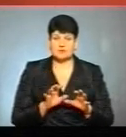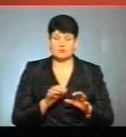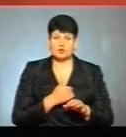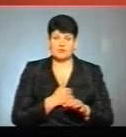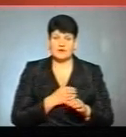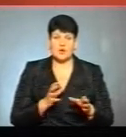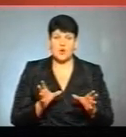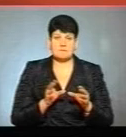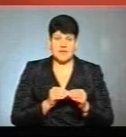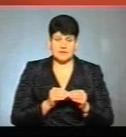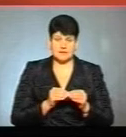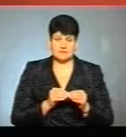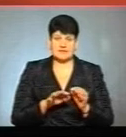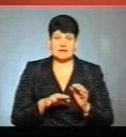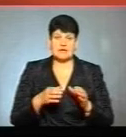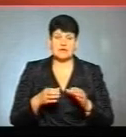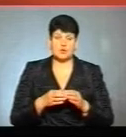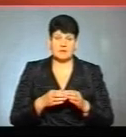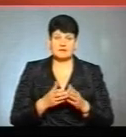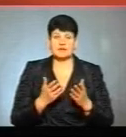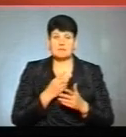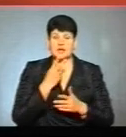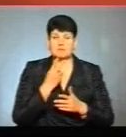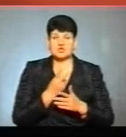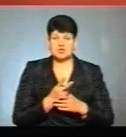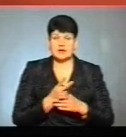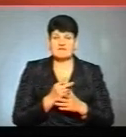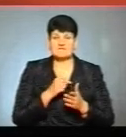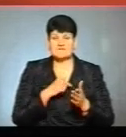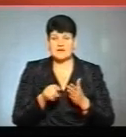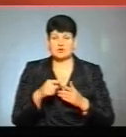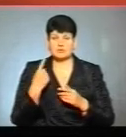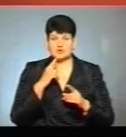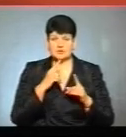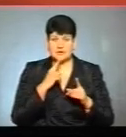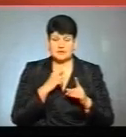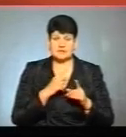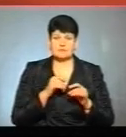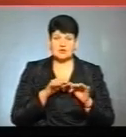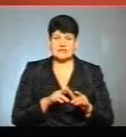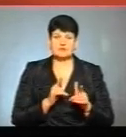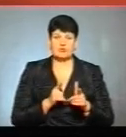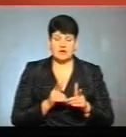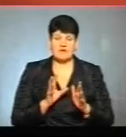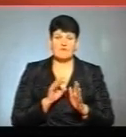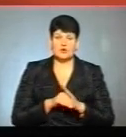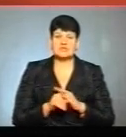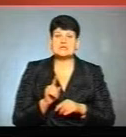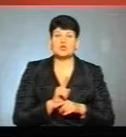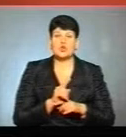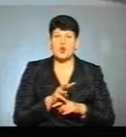добровільне об'єднання територіальних громад, які передбачають виключення обласної ради з процесу погодження, а також вводиться